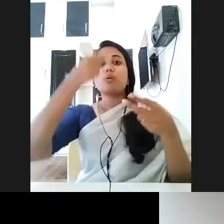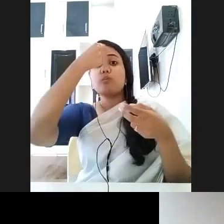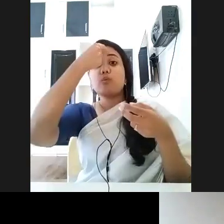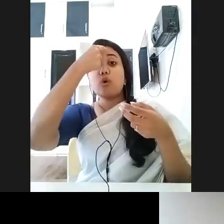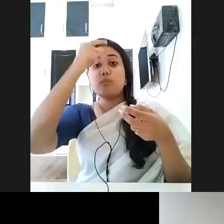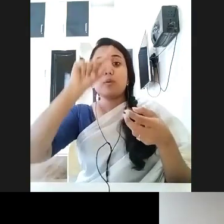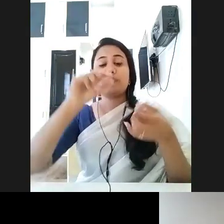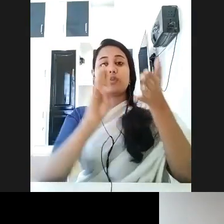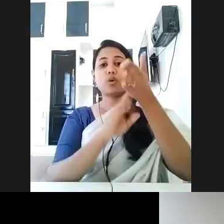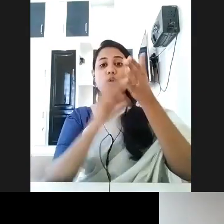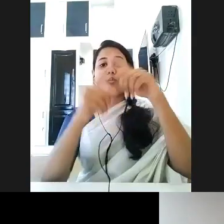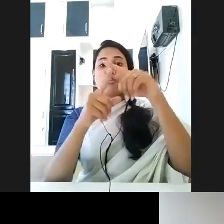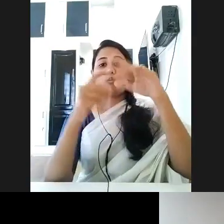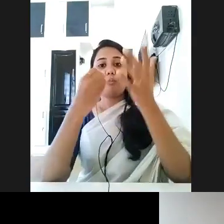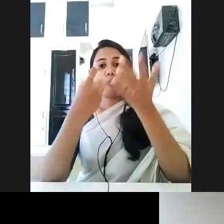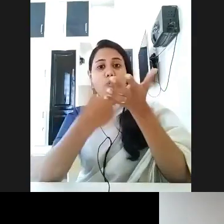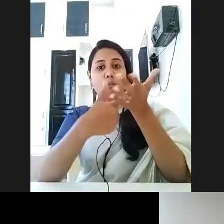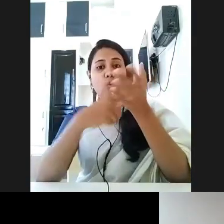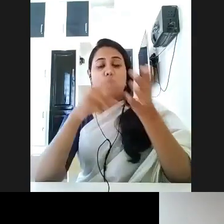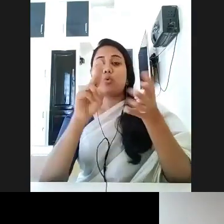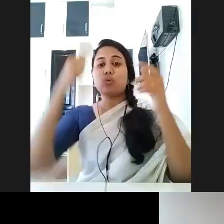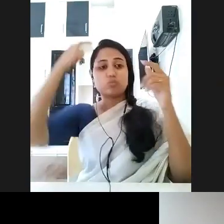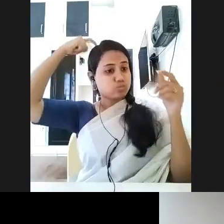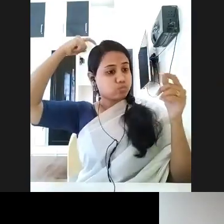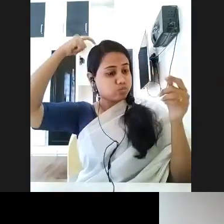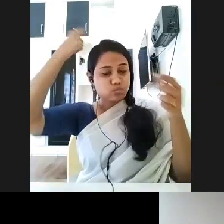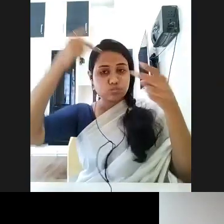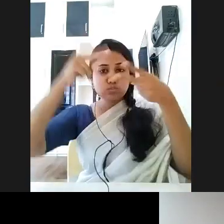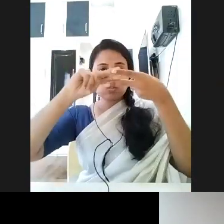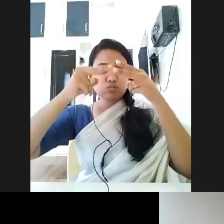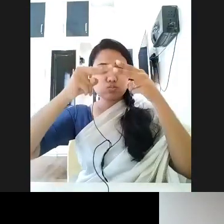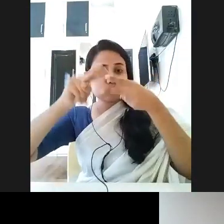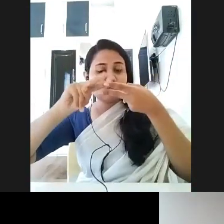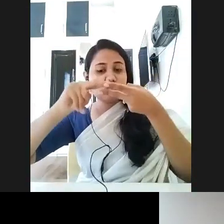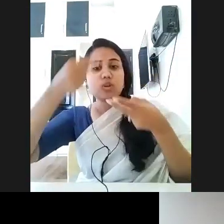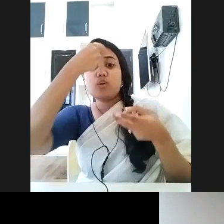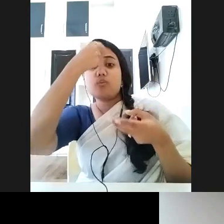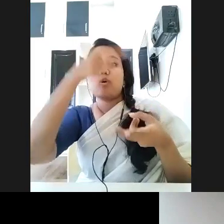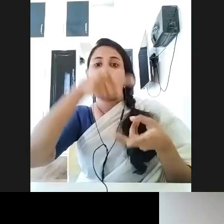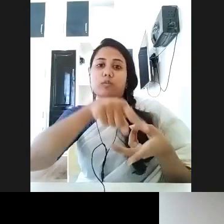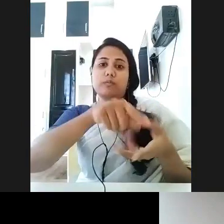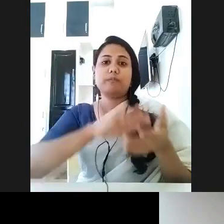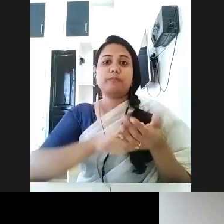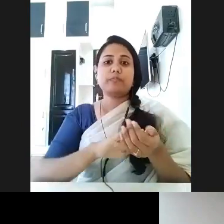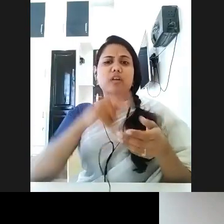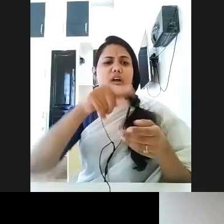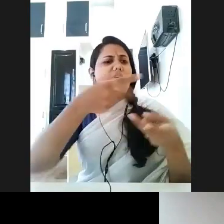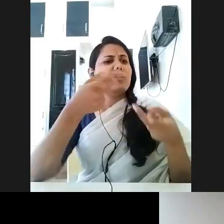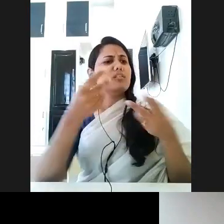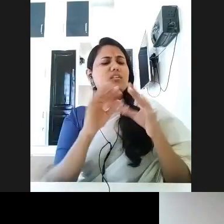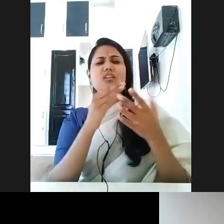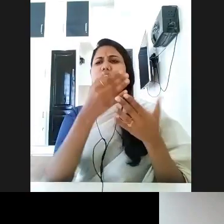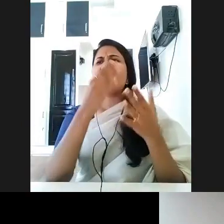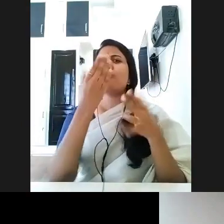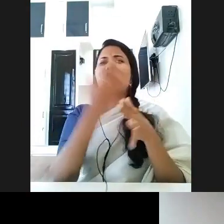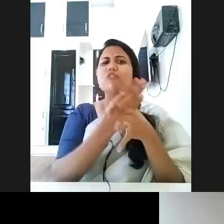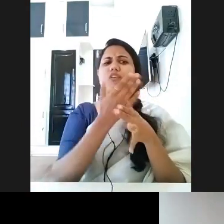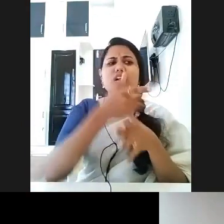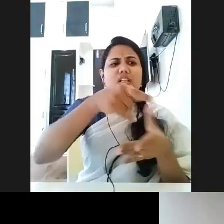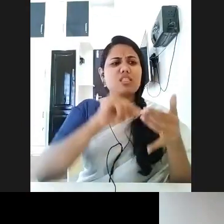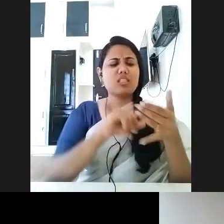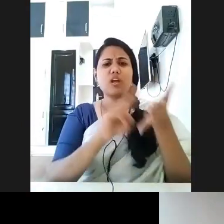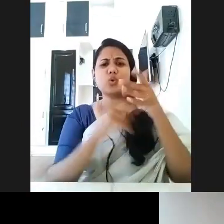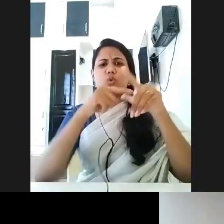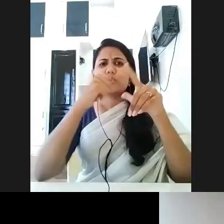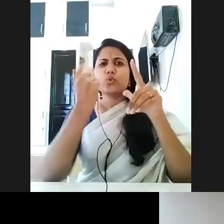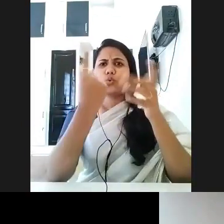മോട്ടോർ ന്യൂറോൺസ് പറയുന്ന ഒരു നരമ്പുകളാണ്. സോ ഈ മോട്ടോർ ന്യൂറോൺസ് പറഞ്ഞാൽ എന്താണ്, അത് എന്ത് പണിയാ ചെയ്യുന്നതെന്നൊന്ന് അടുത്ത സ്ലൈഡിലോട്ട് നമുക്ക് കാണാം.